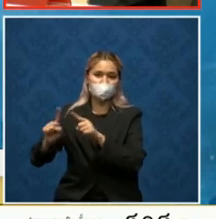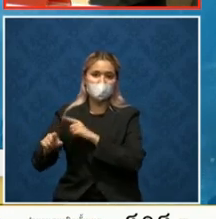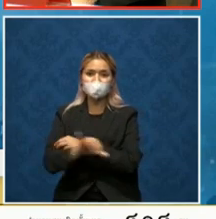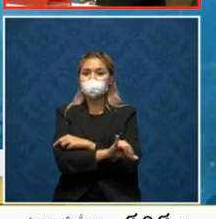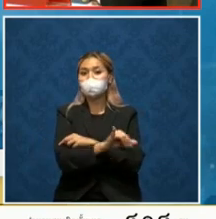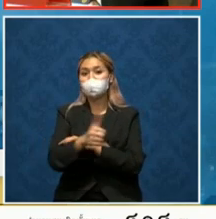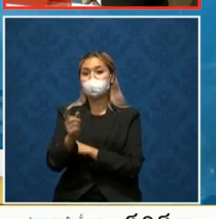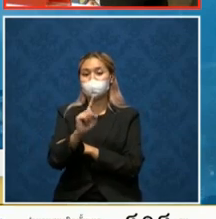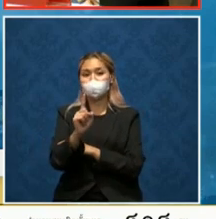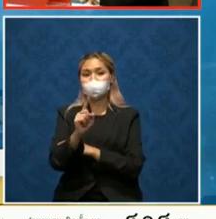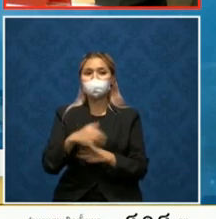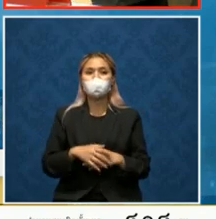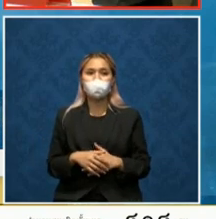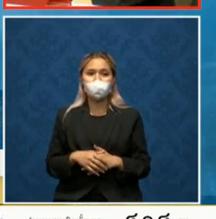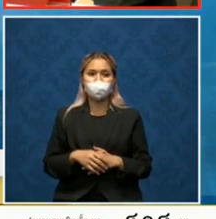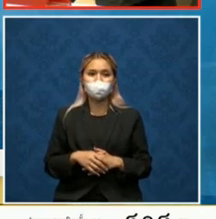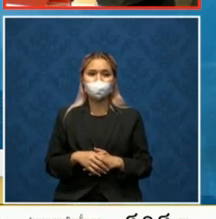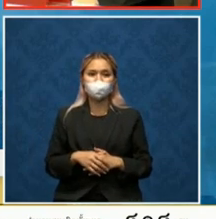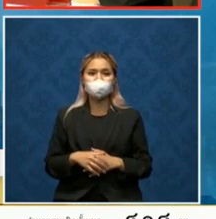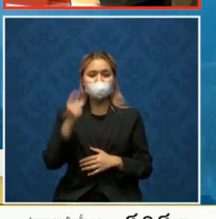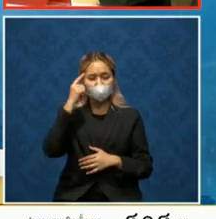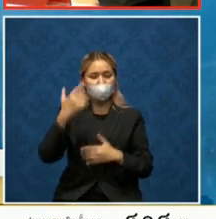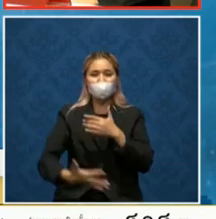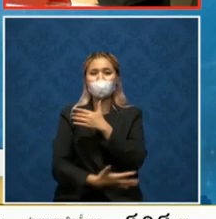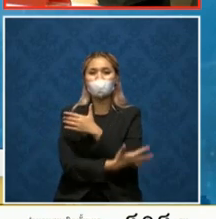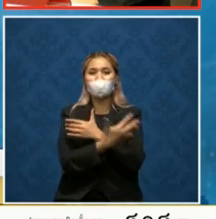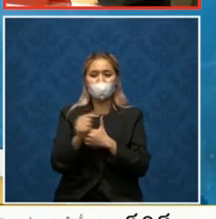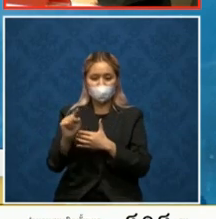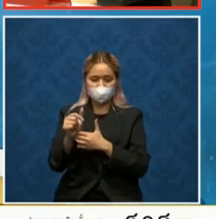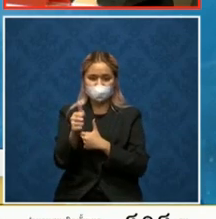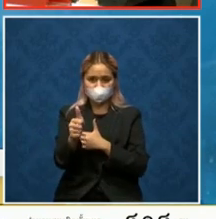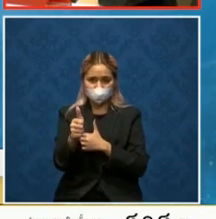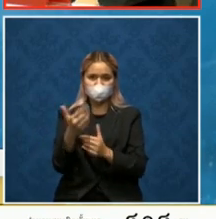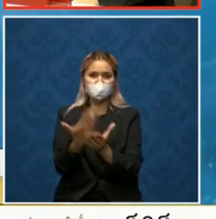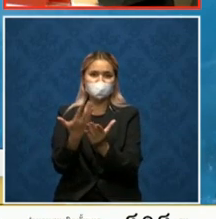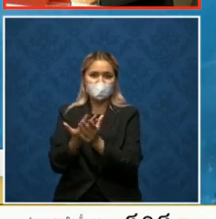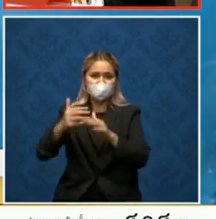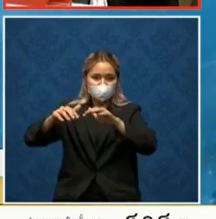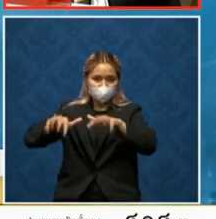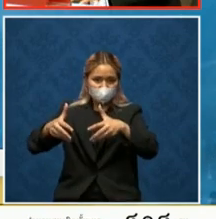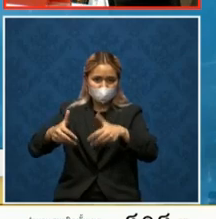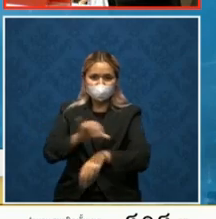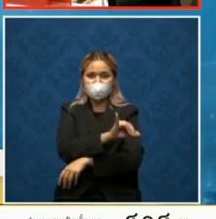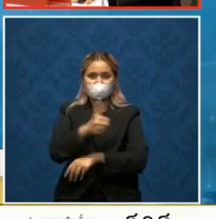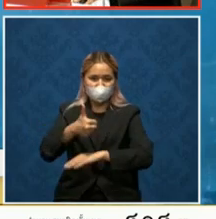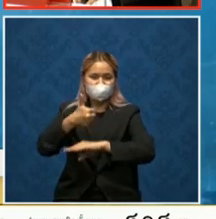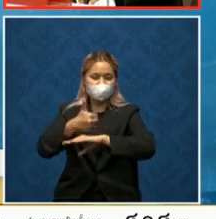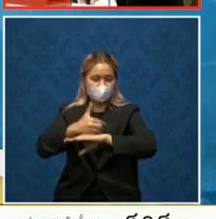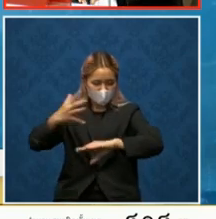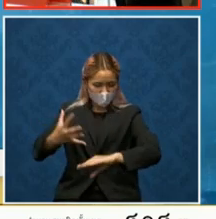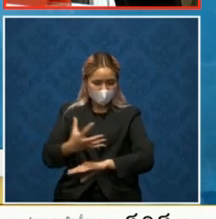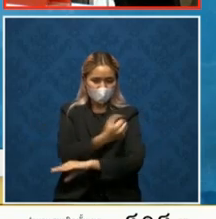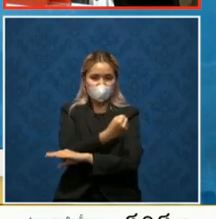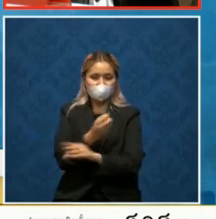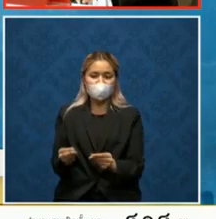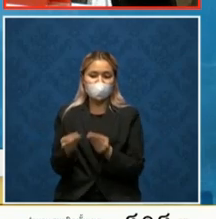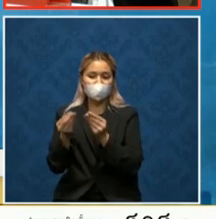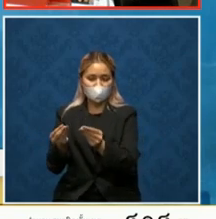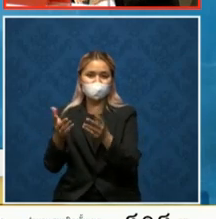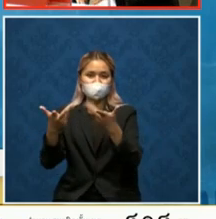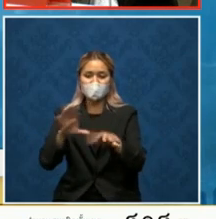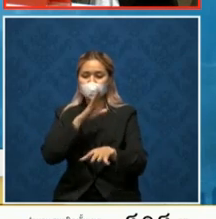แต่เรื่องนี้ผมถือว่าได้โอกาสเขาได้โอกาสจากผู้มีอำนาจเพื่อ